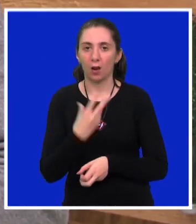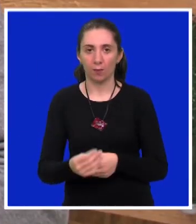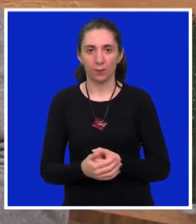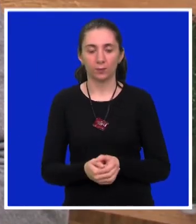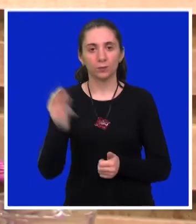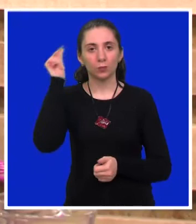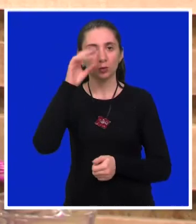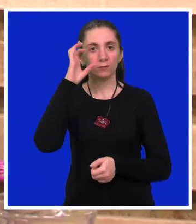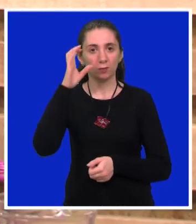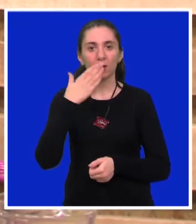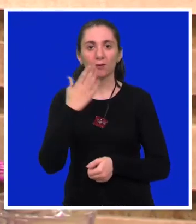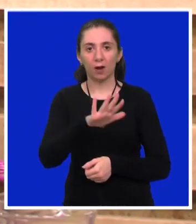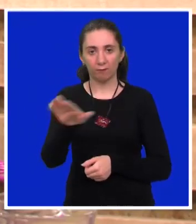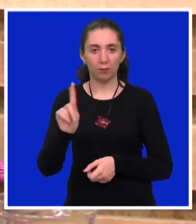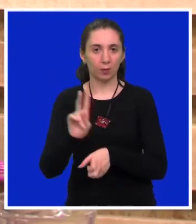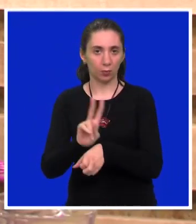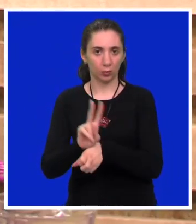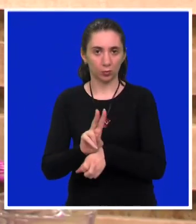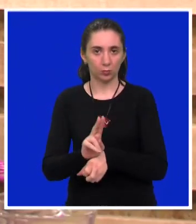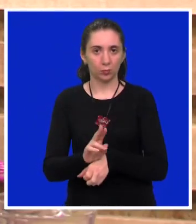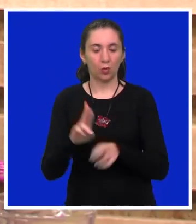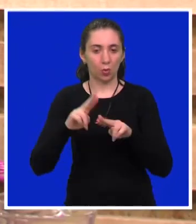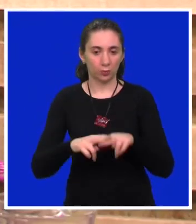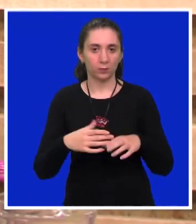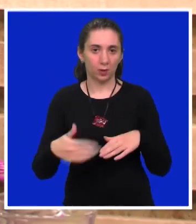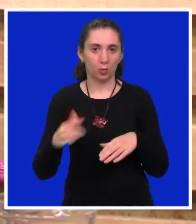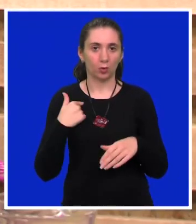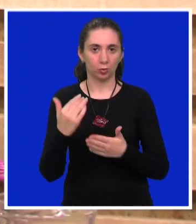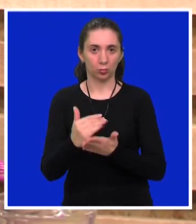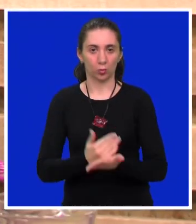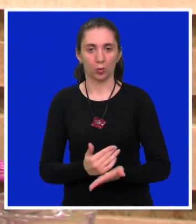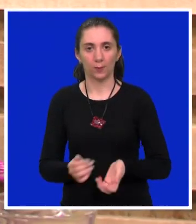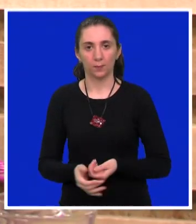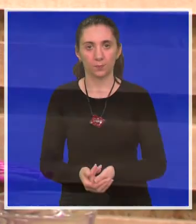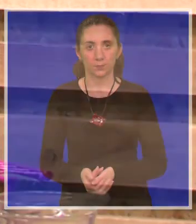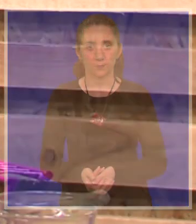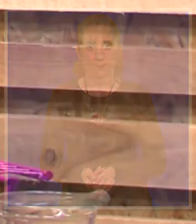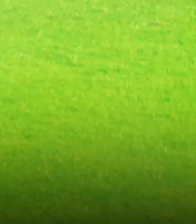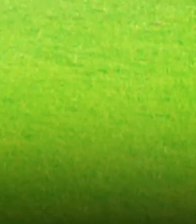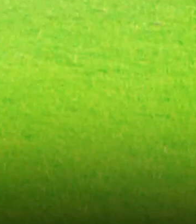Hvala lijepa. Poštovani gledatelji, hvala i vama na pozornosti. Ostanite dalje uz naš program.